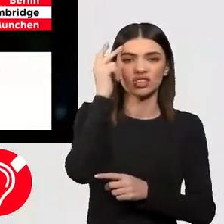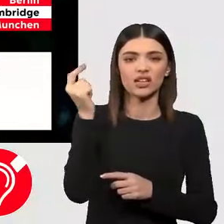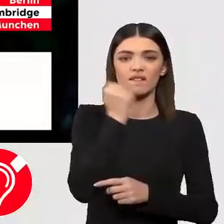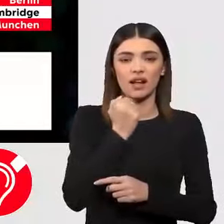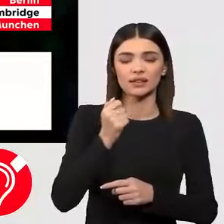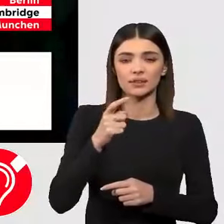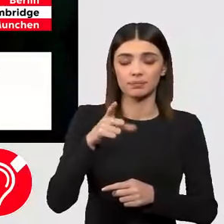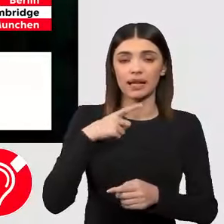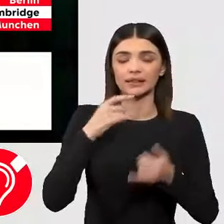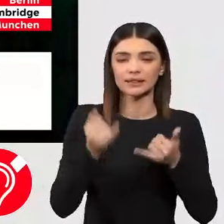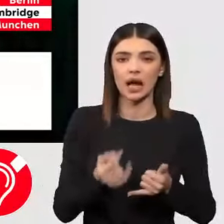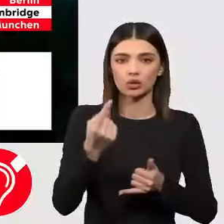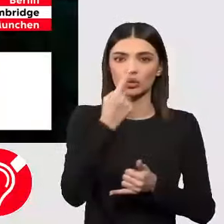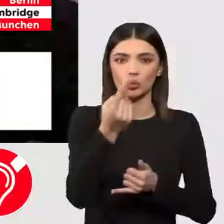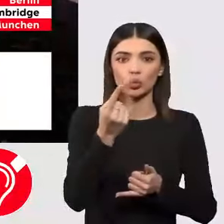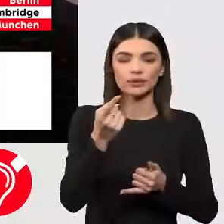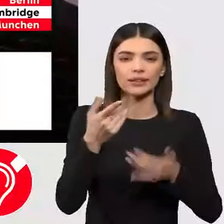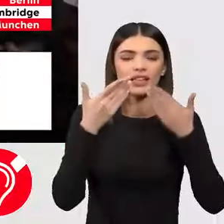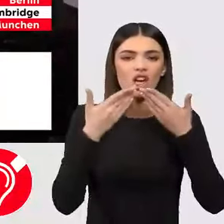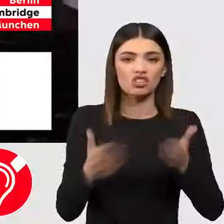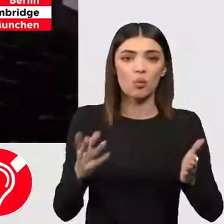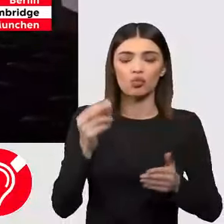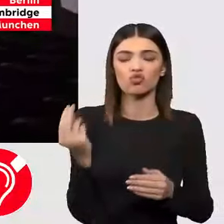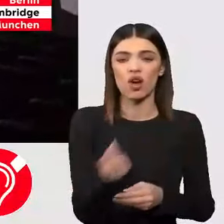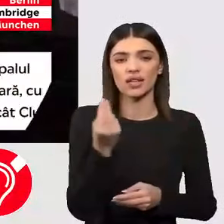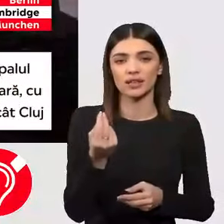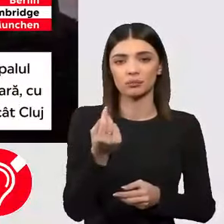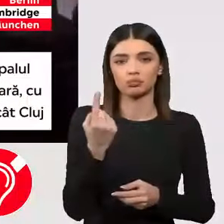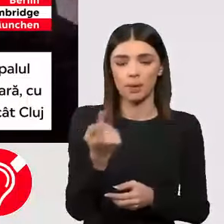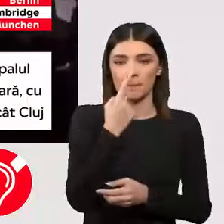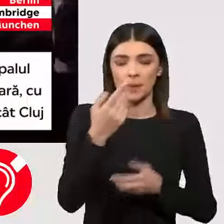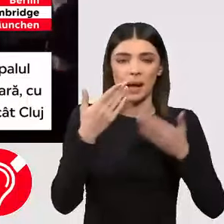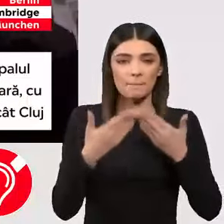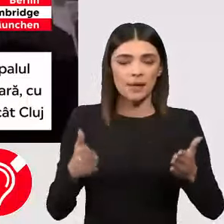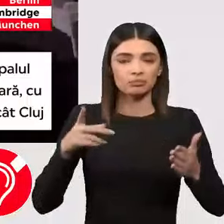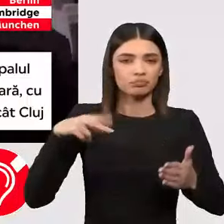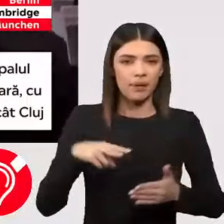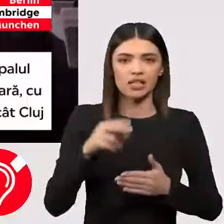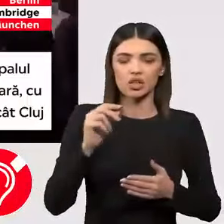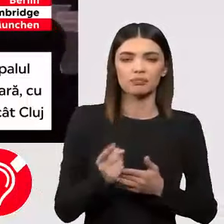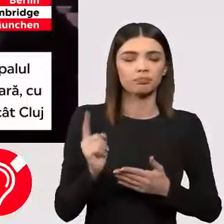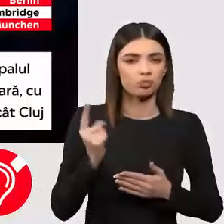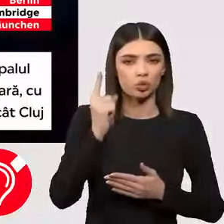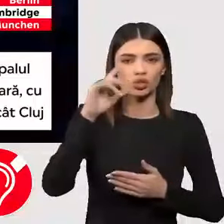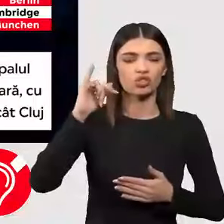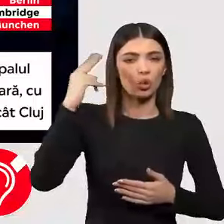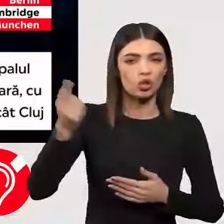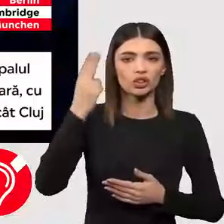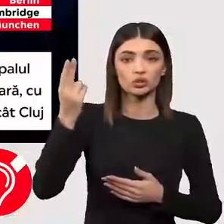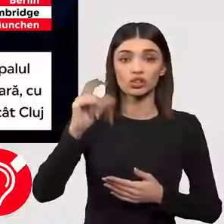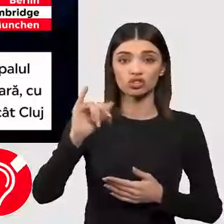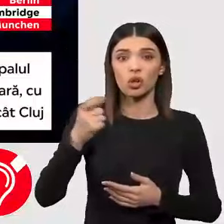deja un start foarte bun, o pornire foarte bună și potențial foarte